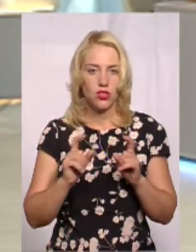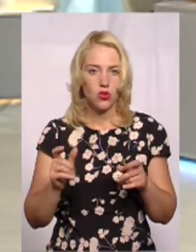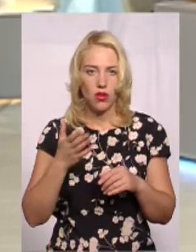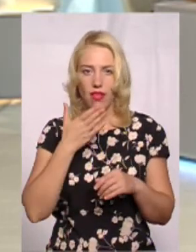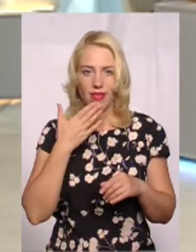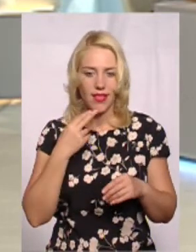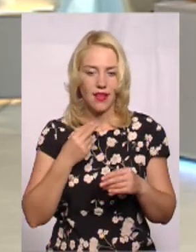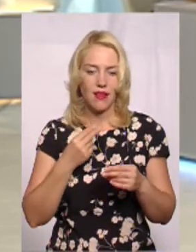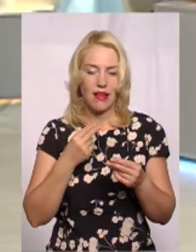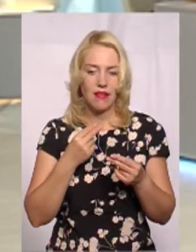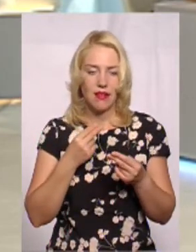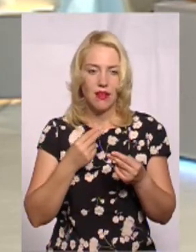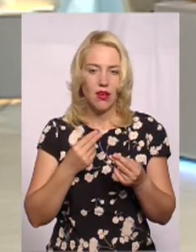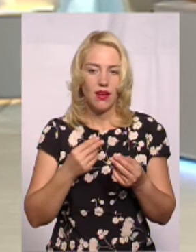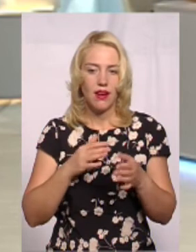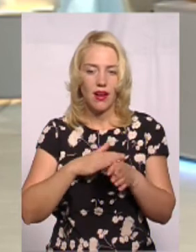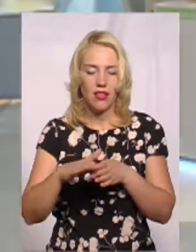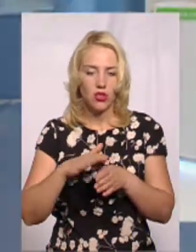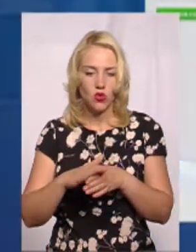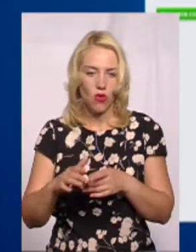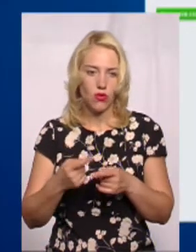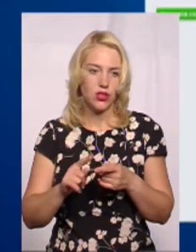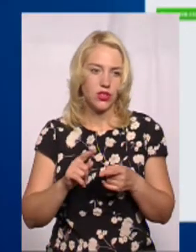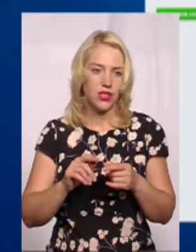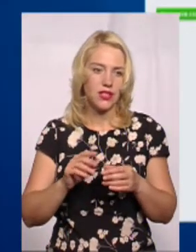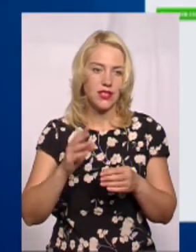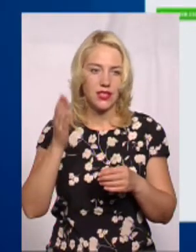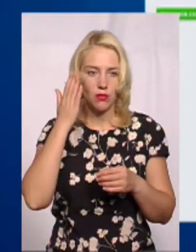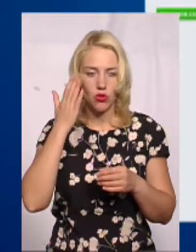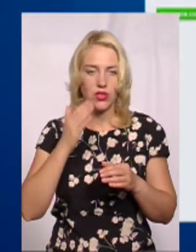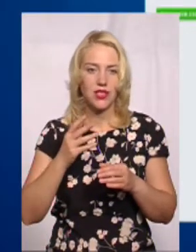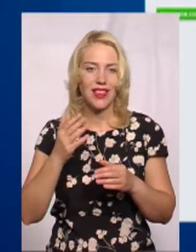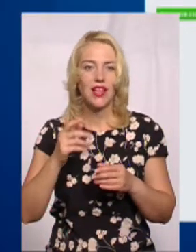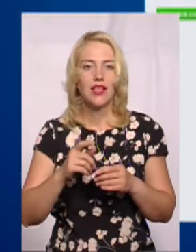не оптимально реалізовує здібності талановитих дітей, це в продовження теми.